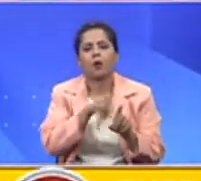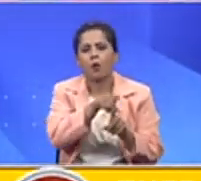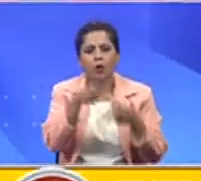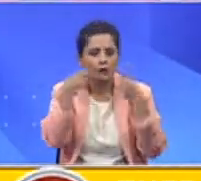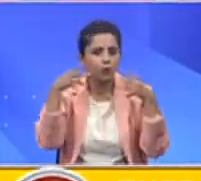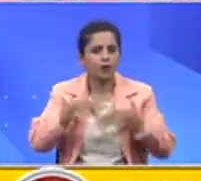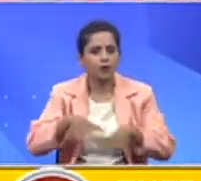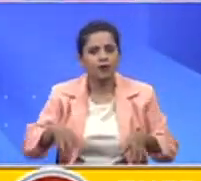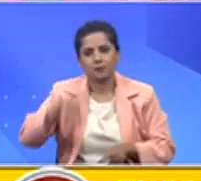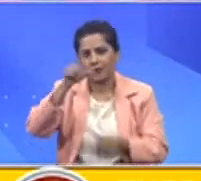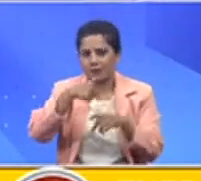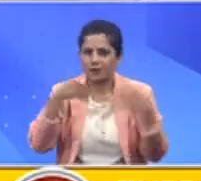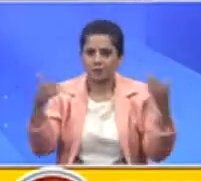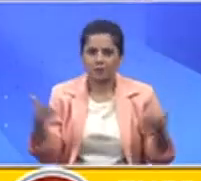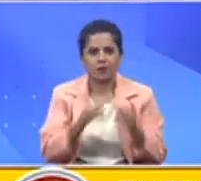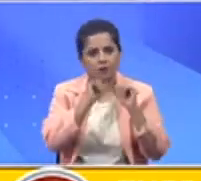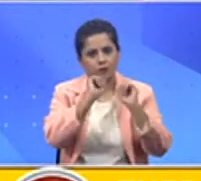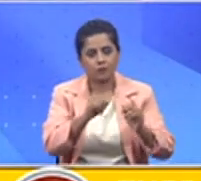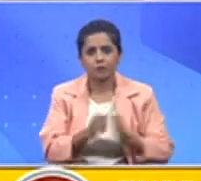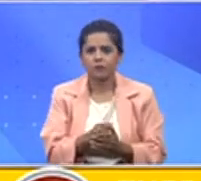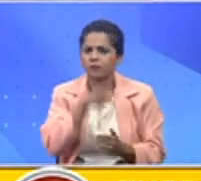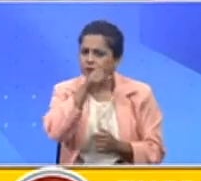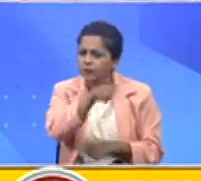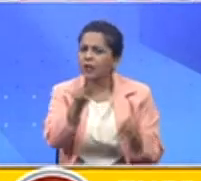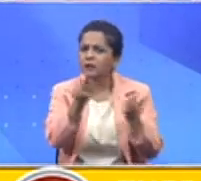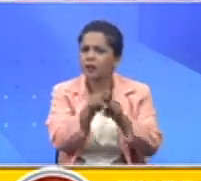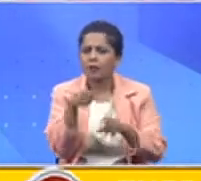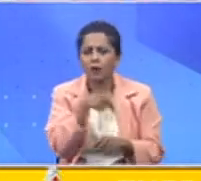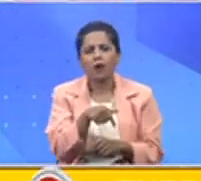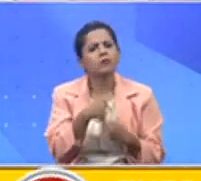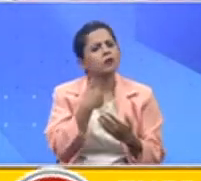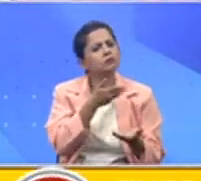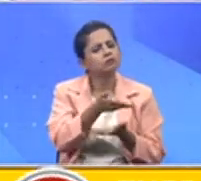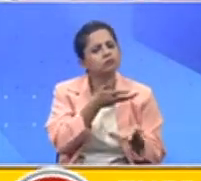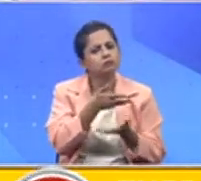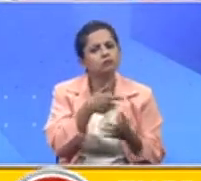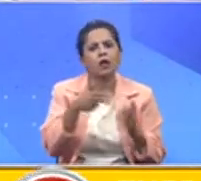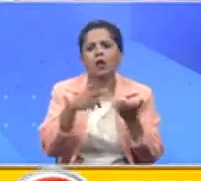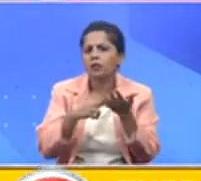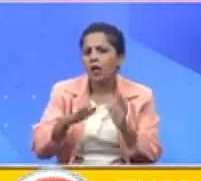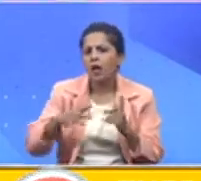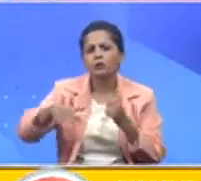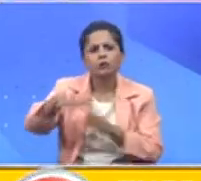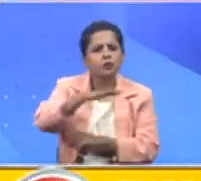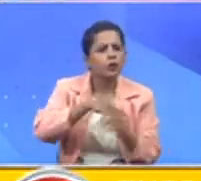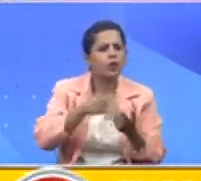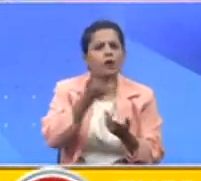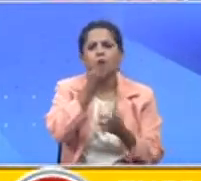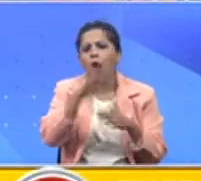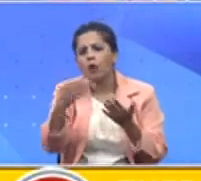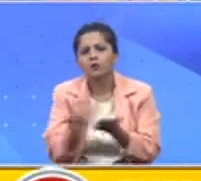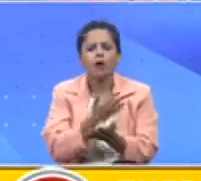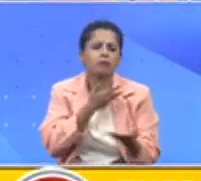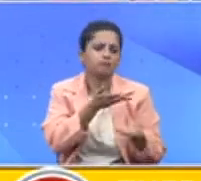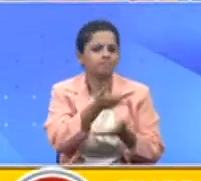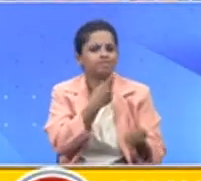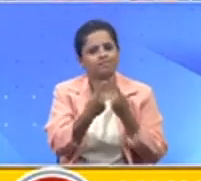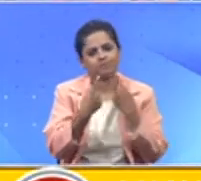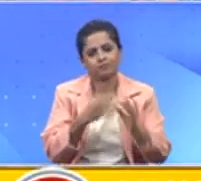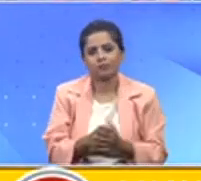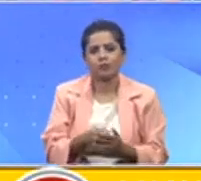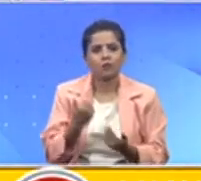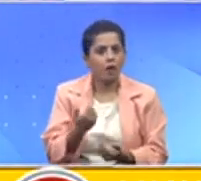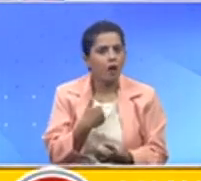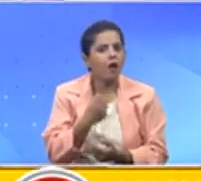भेनों से हुई थी वहीं पर मेरी उनसे प्रकृती और पानी को बचाने के लिए भी चर्चा हुई थी अभी